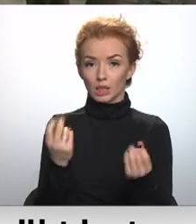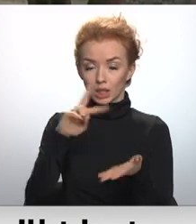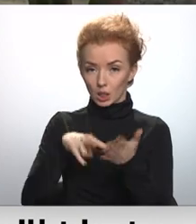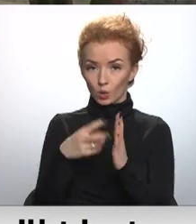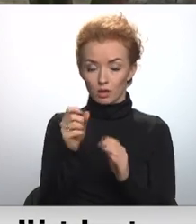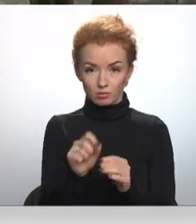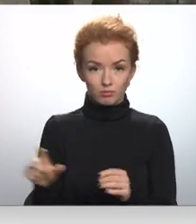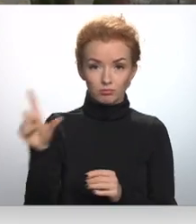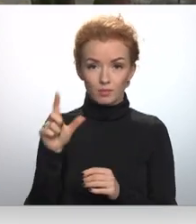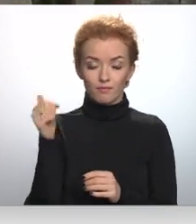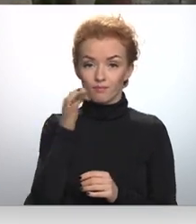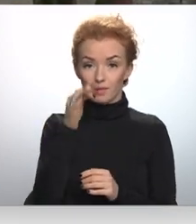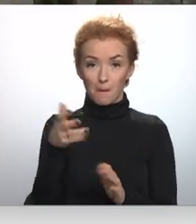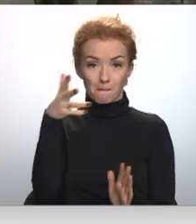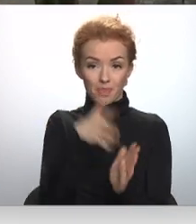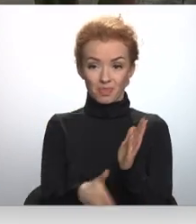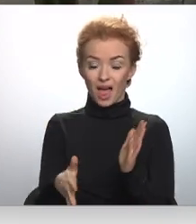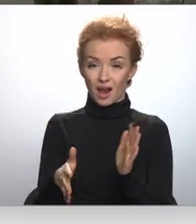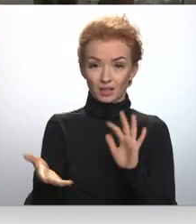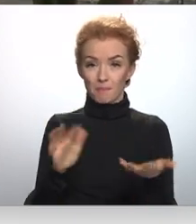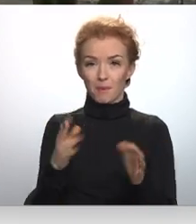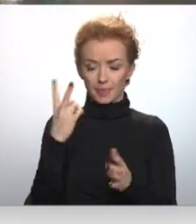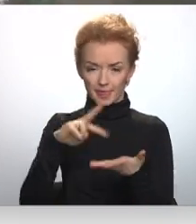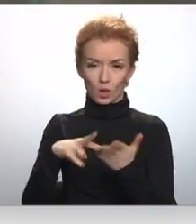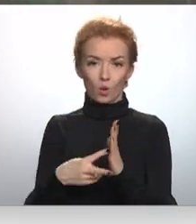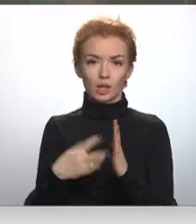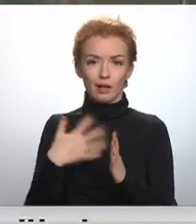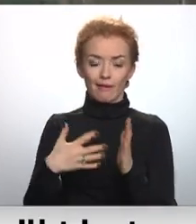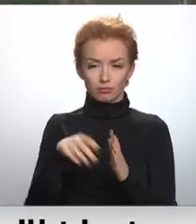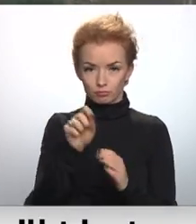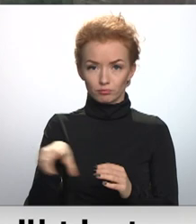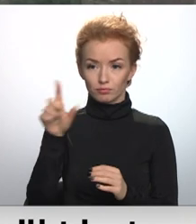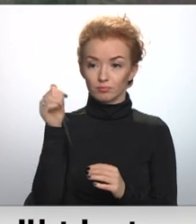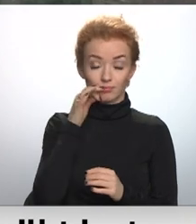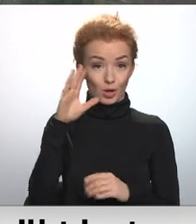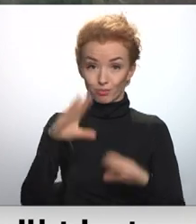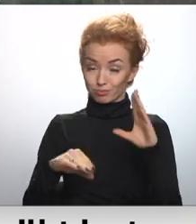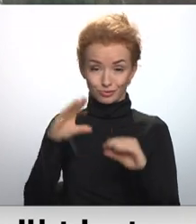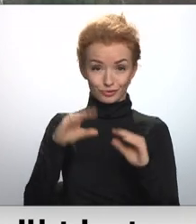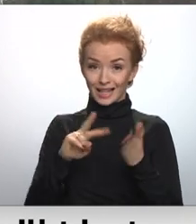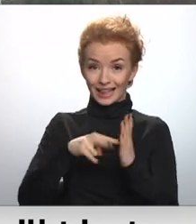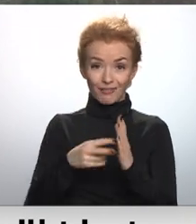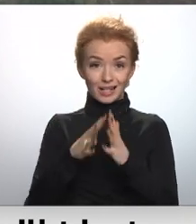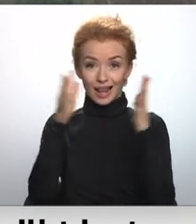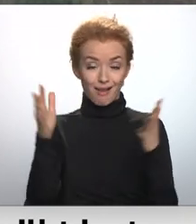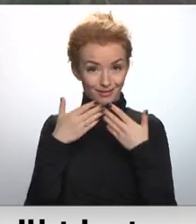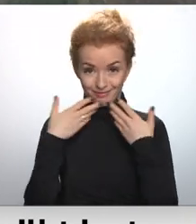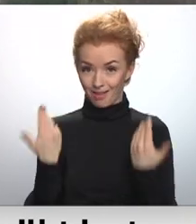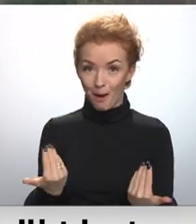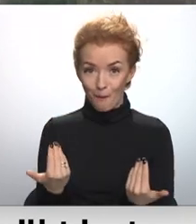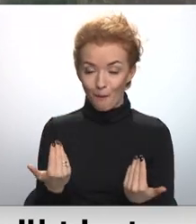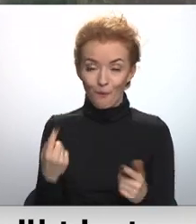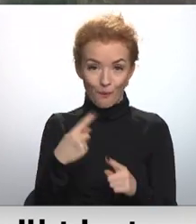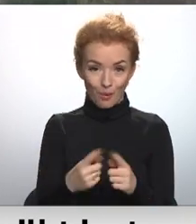patreiz pēc tā patērētā daudzuma kaut kur divreiz uz maz. Budžets mums nav paredzēts divreiz vairāk par apkuri,